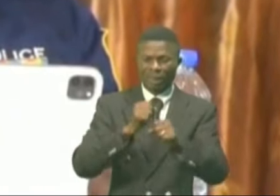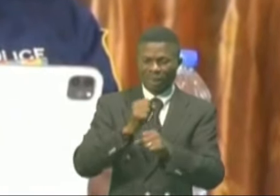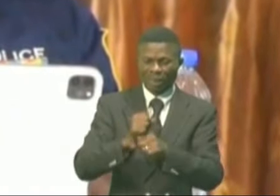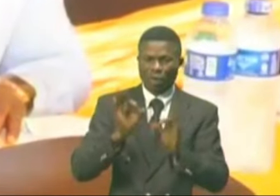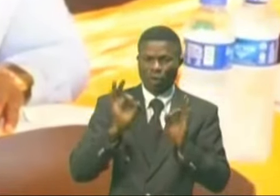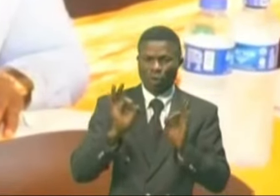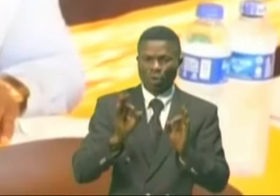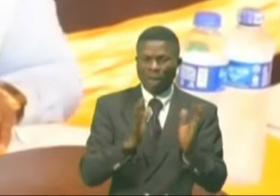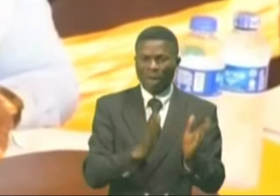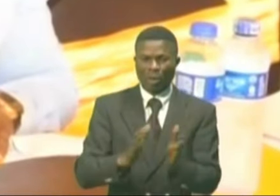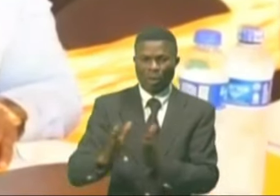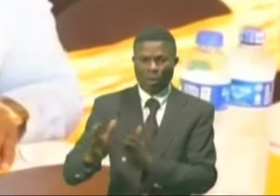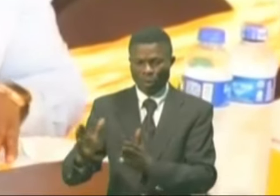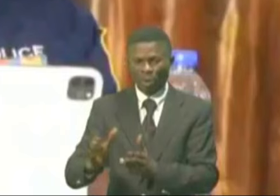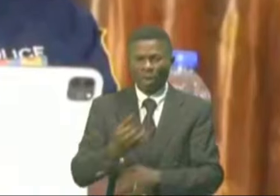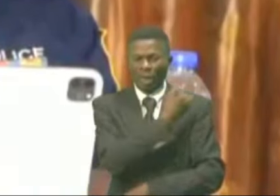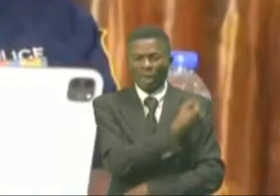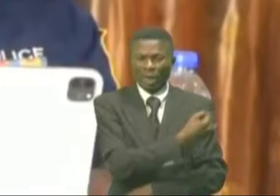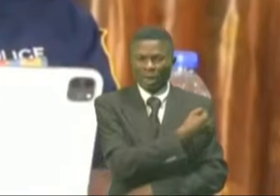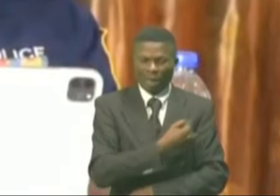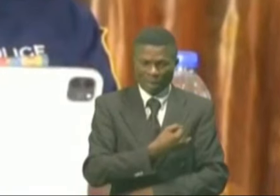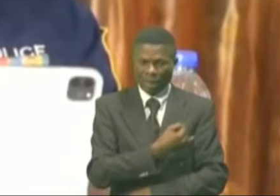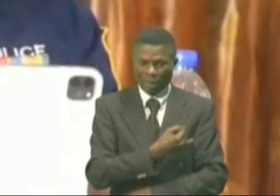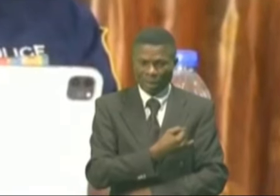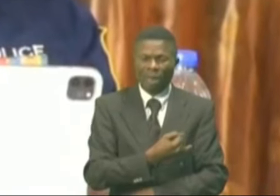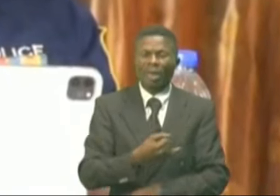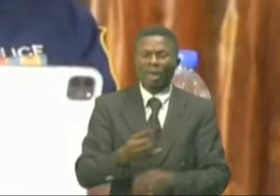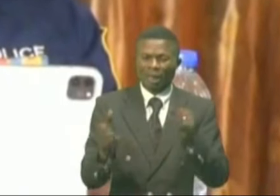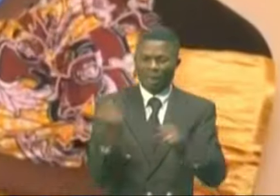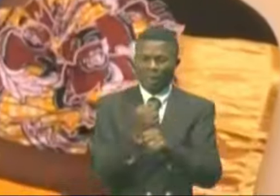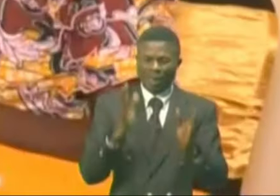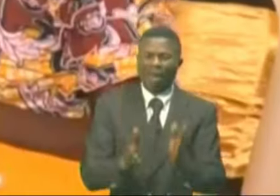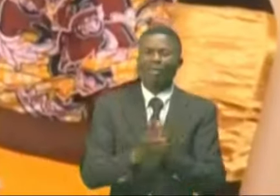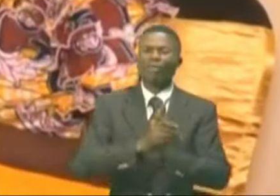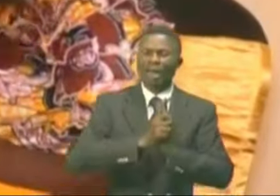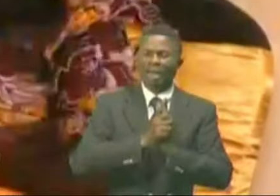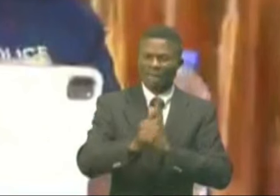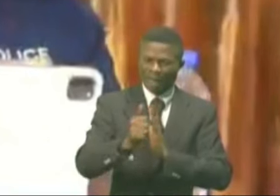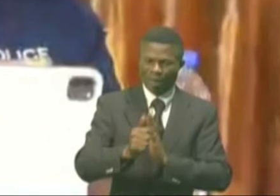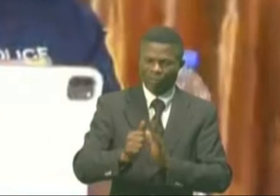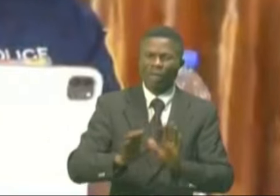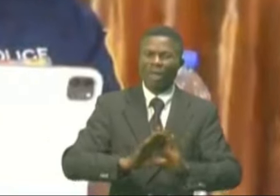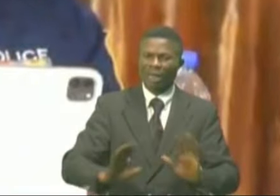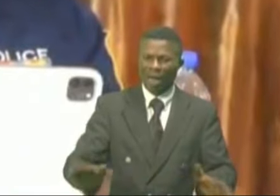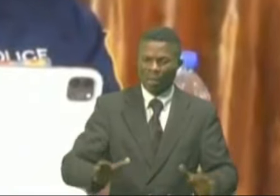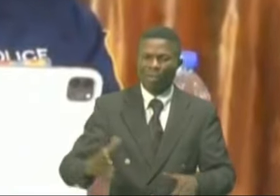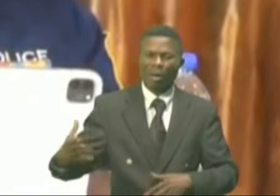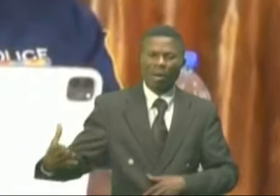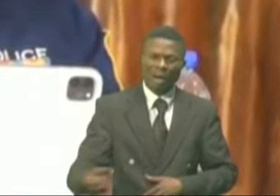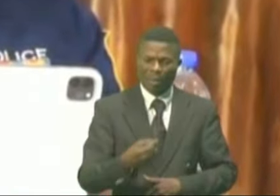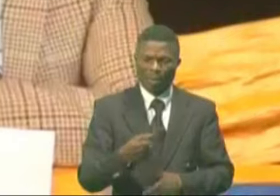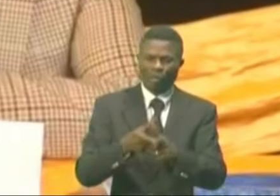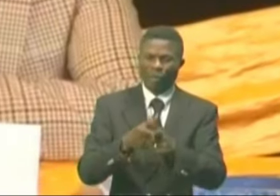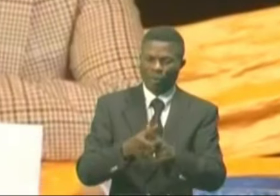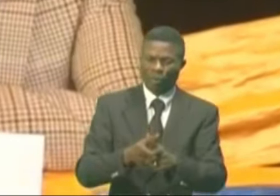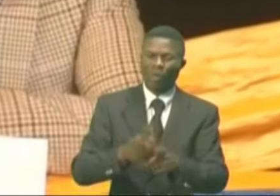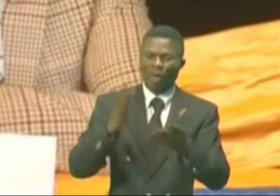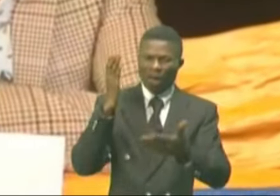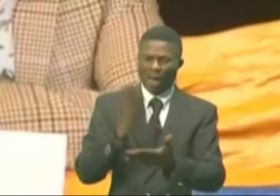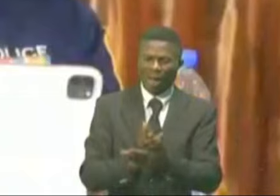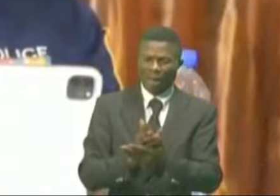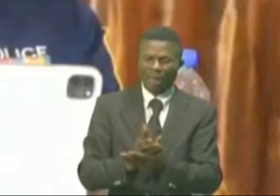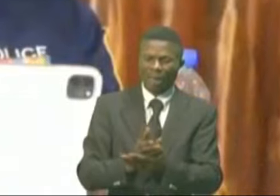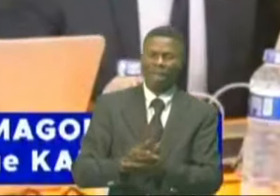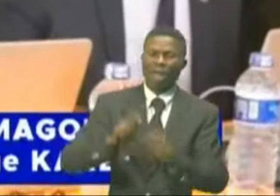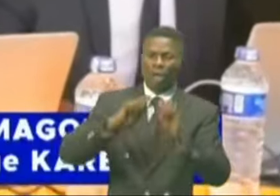de disposer à Ituri d'un personnel compétent pour les opérations de désarmement et de démobilisation des combattants